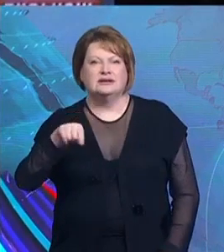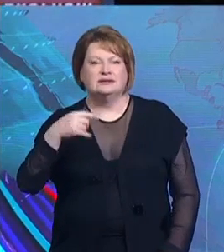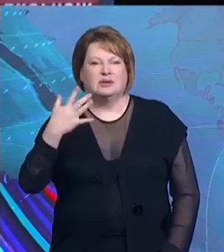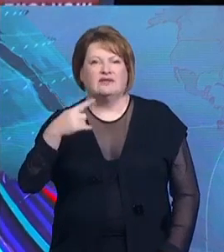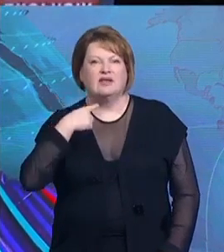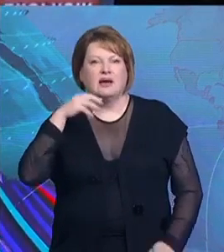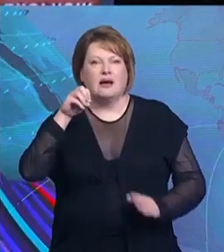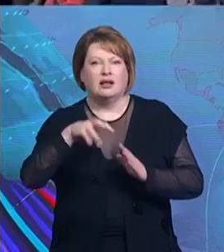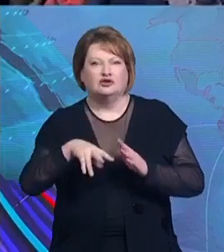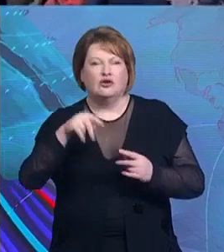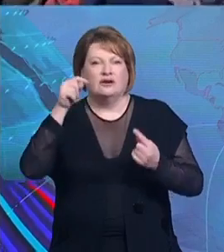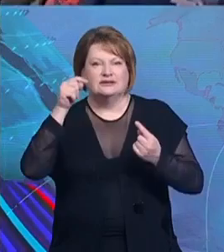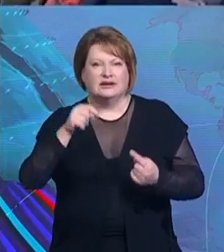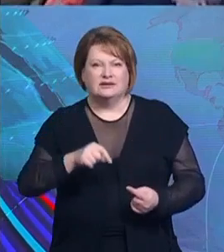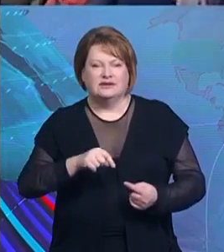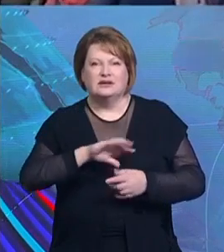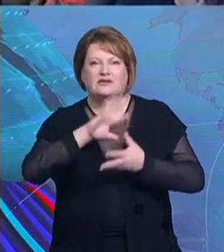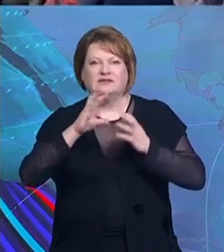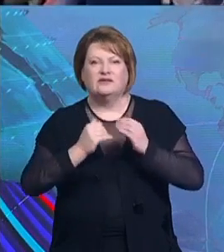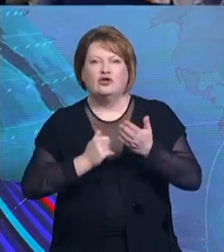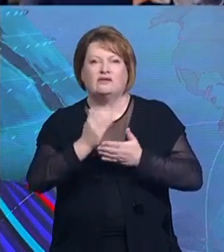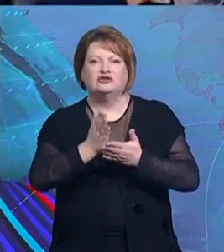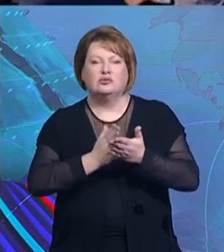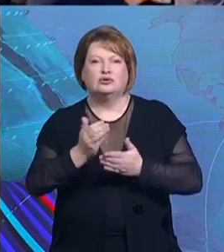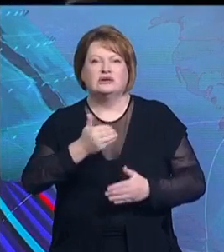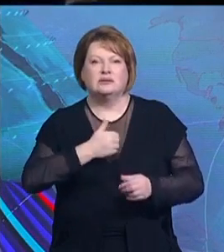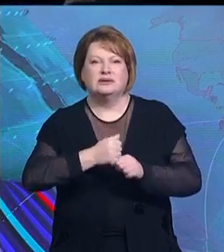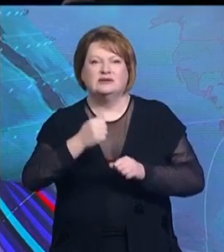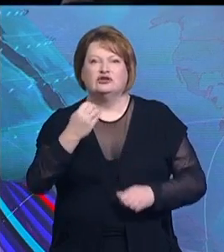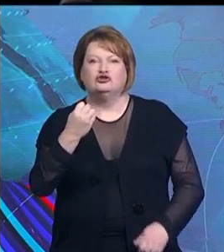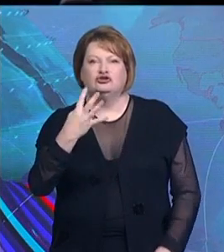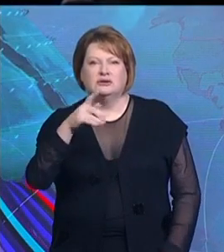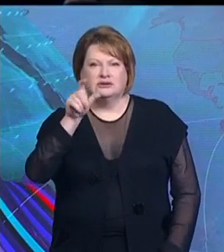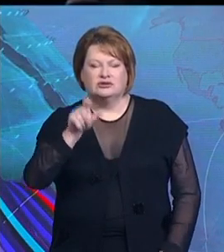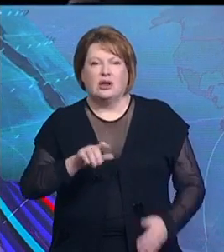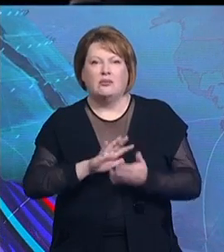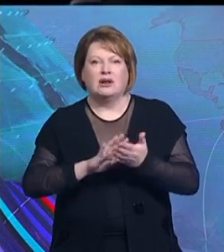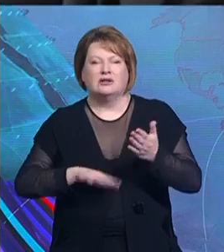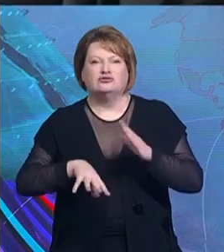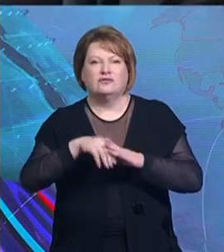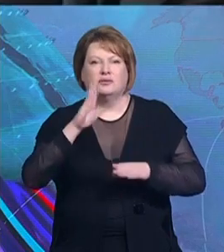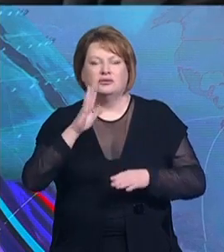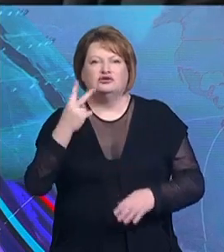36,23% голосов соответственно. Всего на высший пост претендовало 14 человек. Второй тур выборов должен состояться через 2 недели.